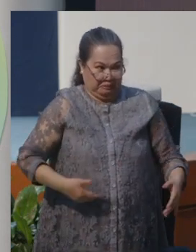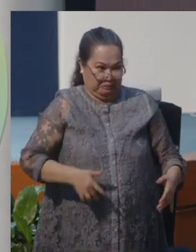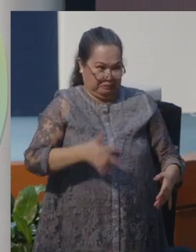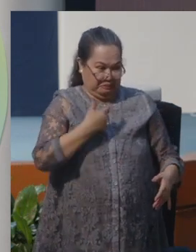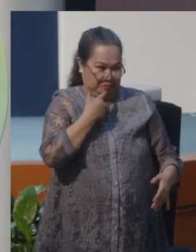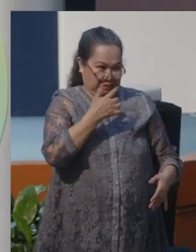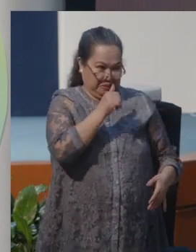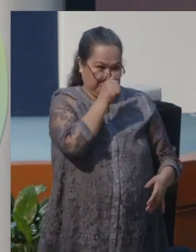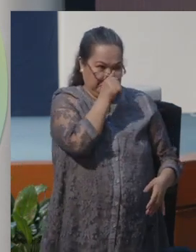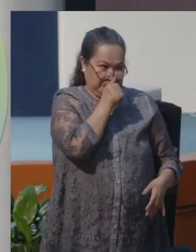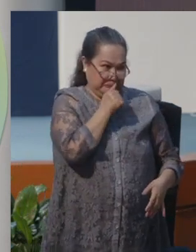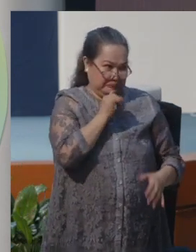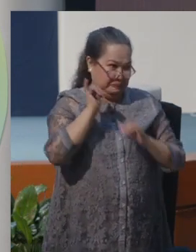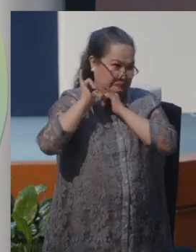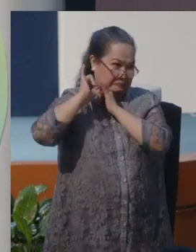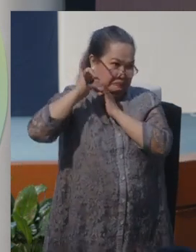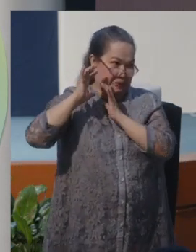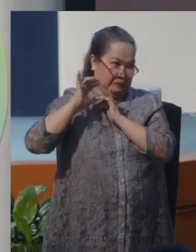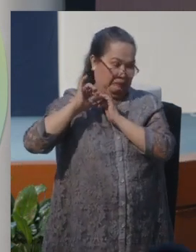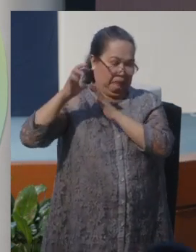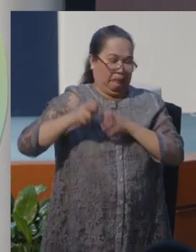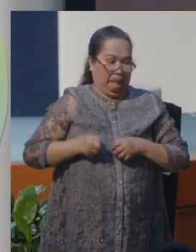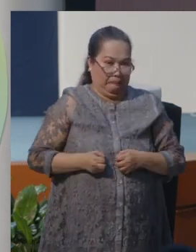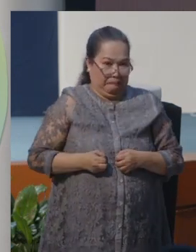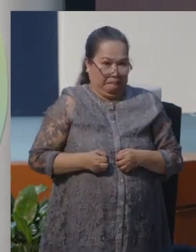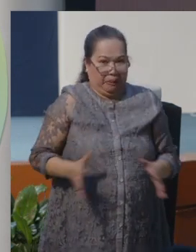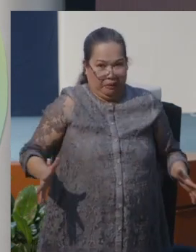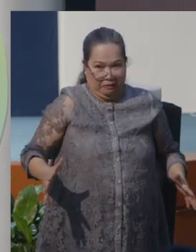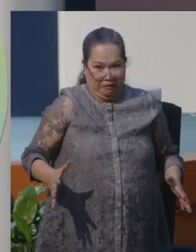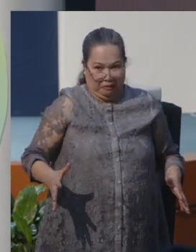kanyang pagbibigti.